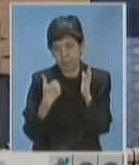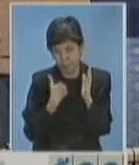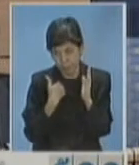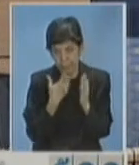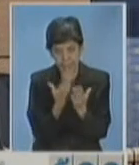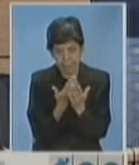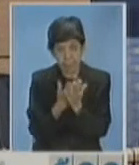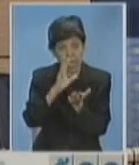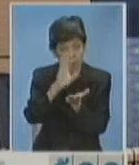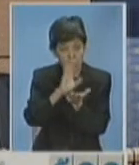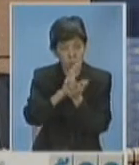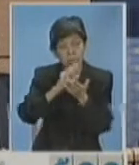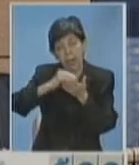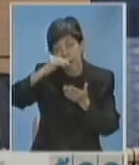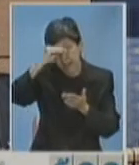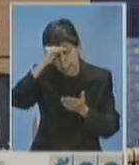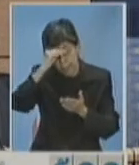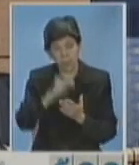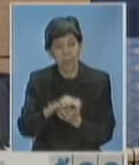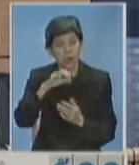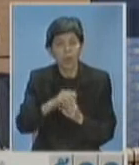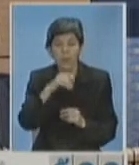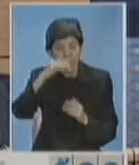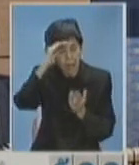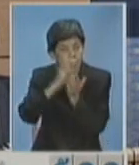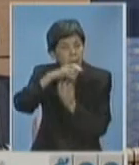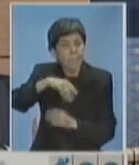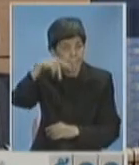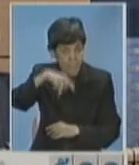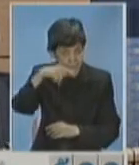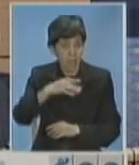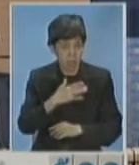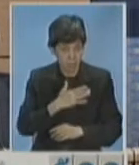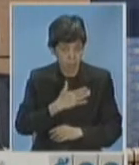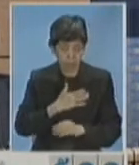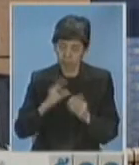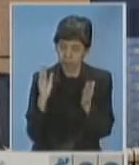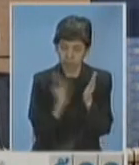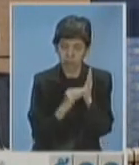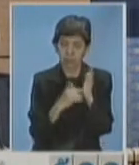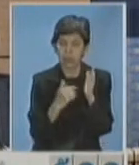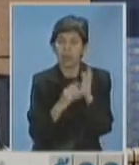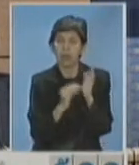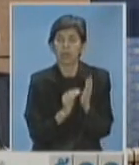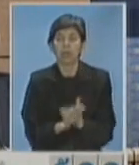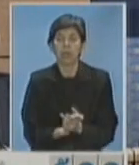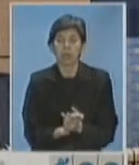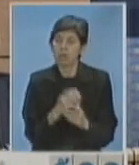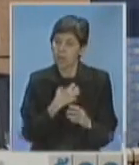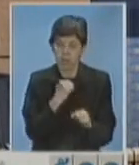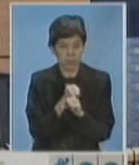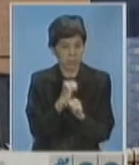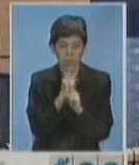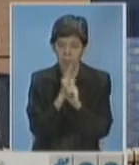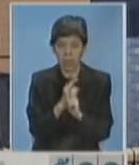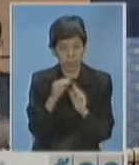การจัดสรรเงินกองทุนเพื่อการศึกษารวมทั้งกรมสอบสวนคดีพิเศษที่ผมใส่ให้ใส่ไว้ว่าควรปฏิบัติหน้